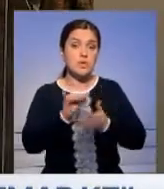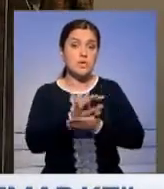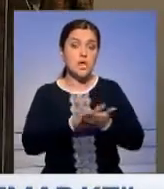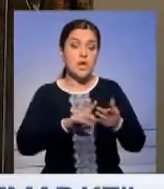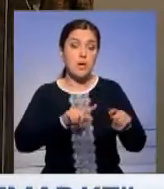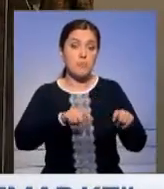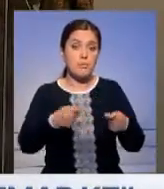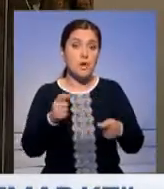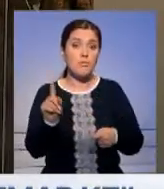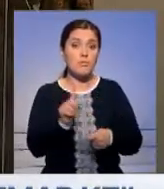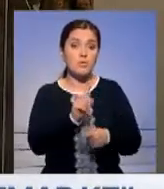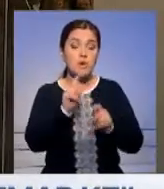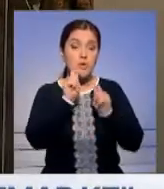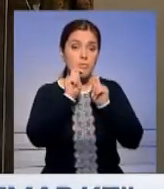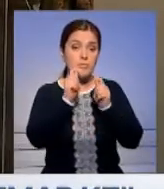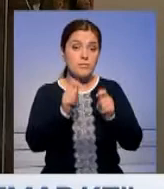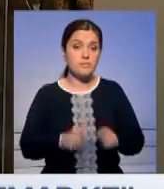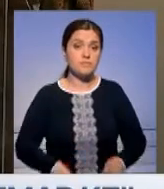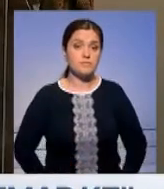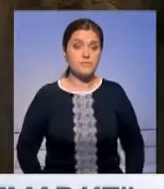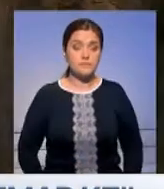передали музею в дар.